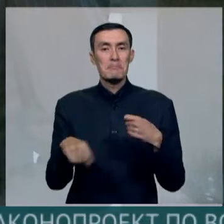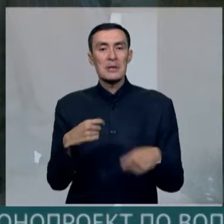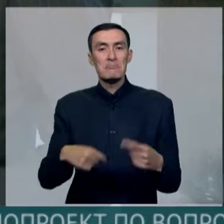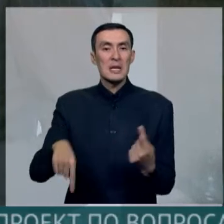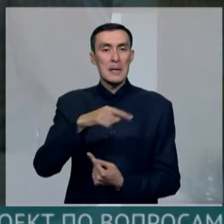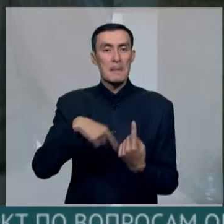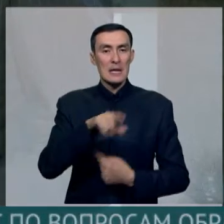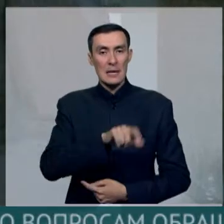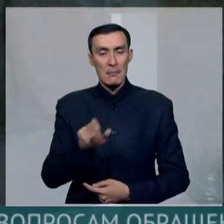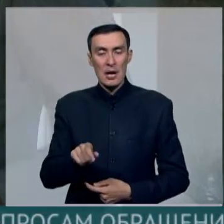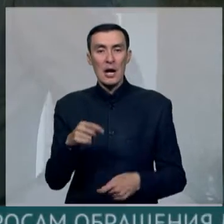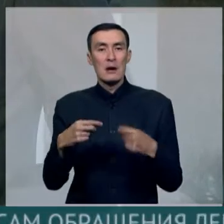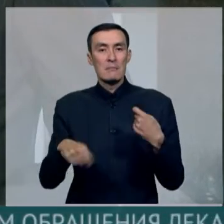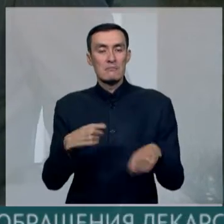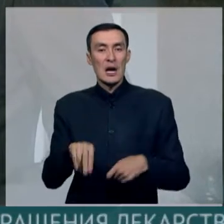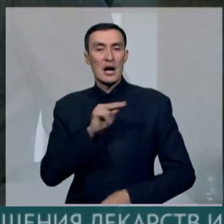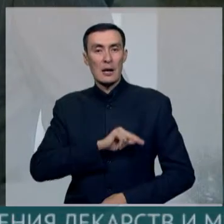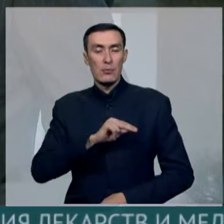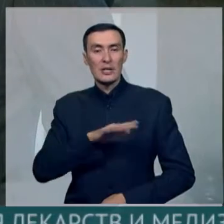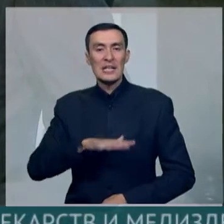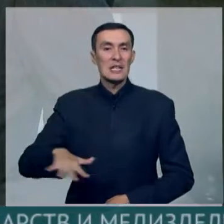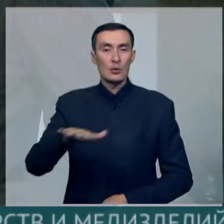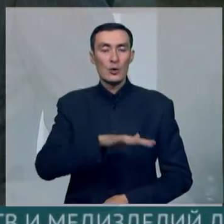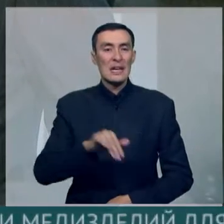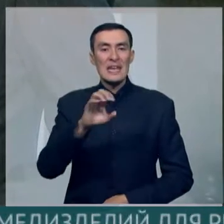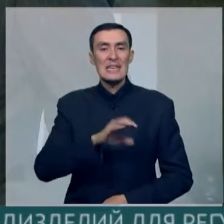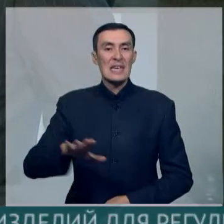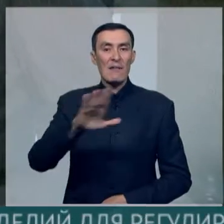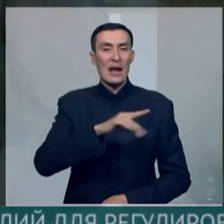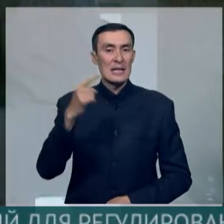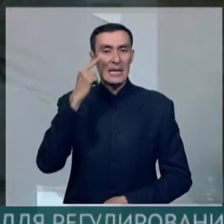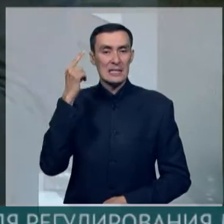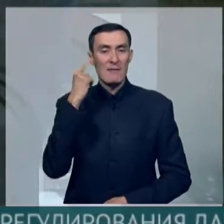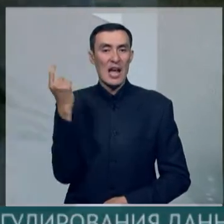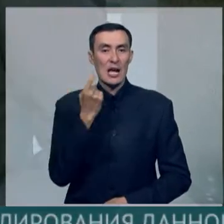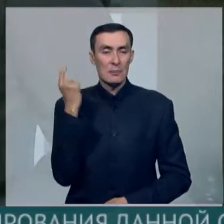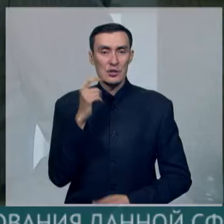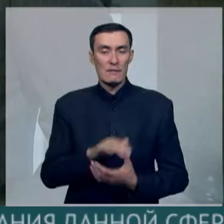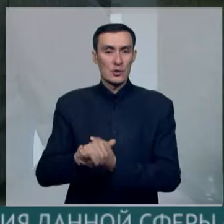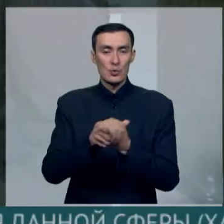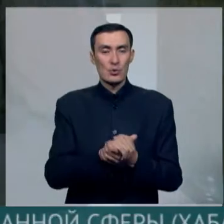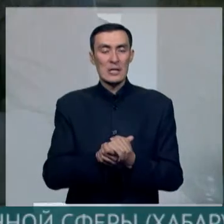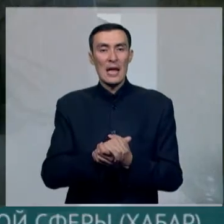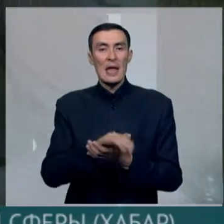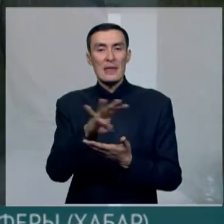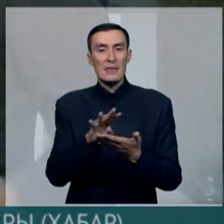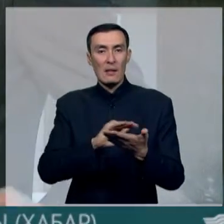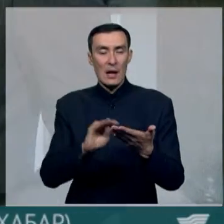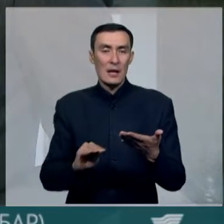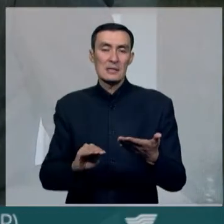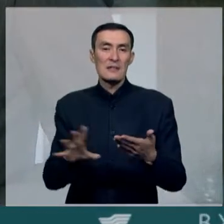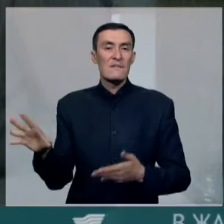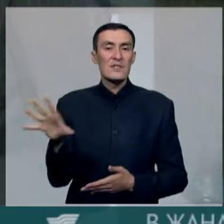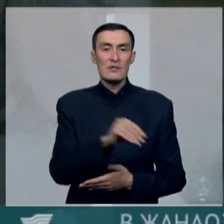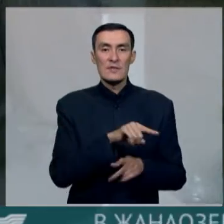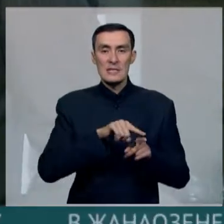предпринимателям работать во всем пространстве Евразийского экономического союза. То есть декларироваться на протяжении всей